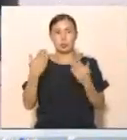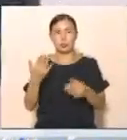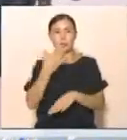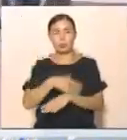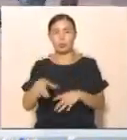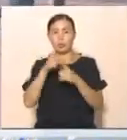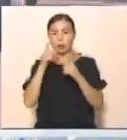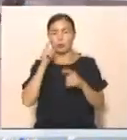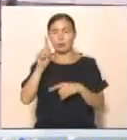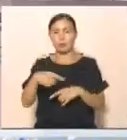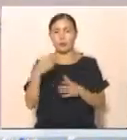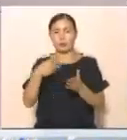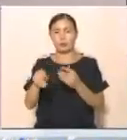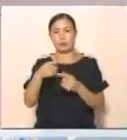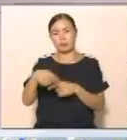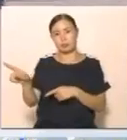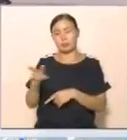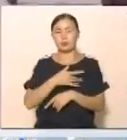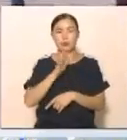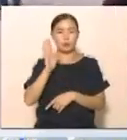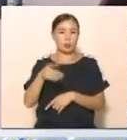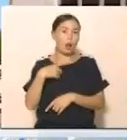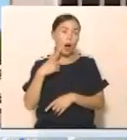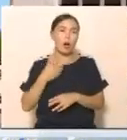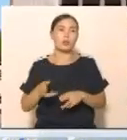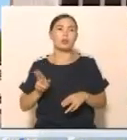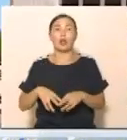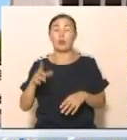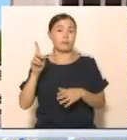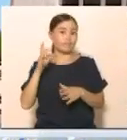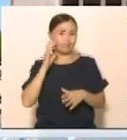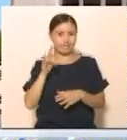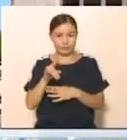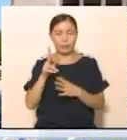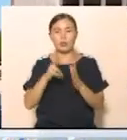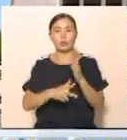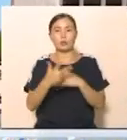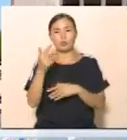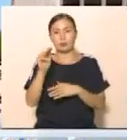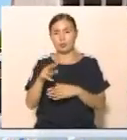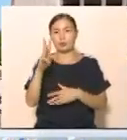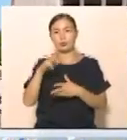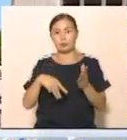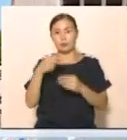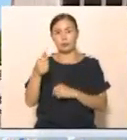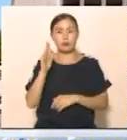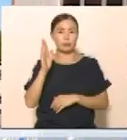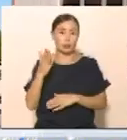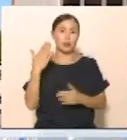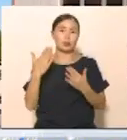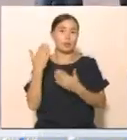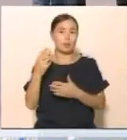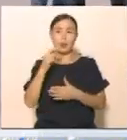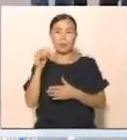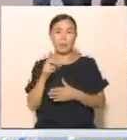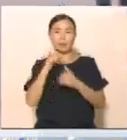жүргендерді тоқтатып, сатып алып киюін талап ететін болады. Ал бұған көнбесе әлгі 83 мың теңгелік айыппұлды төлейді. Алайда сіз